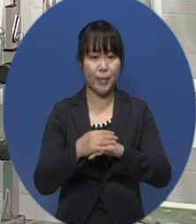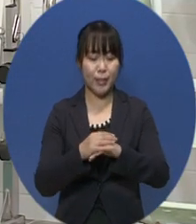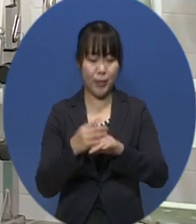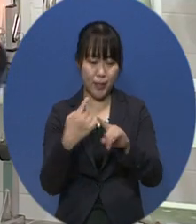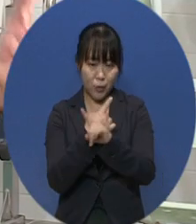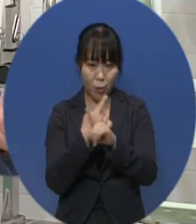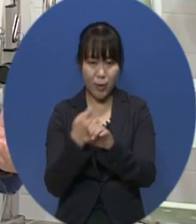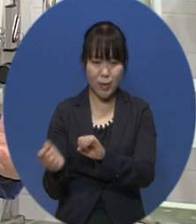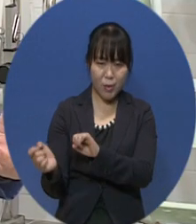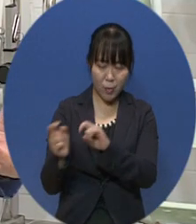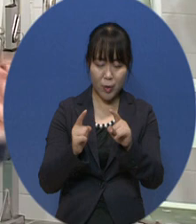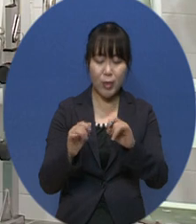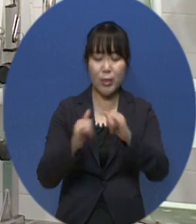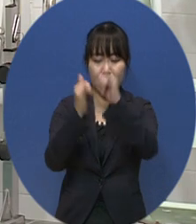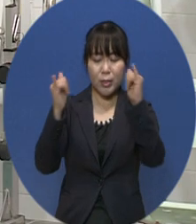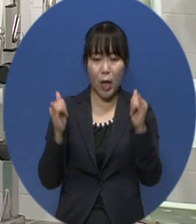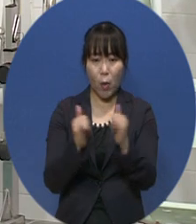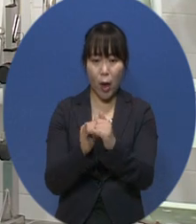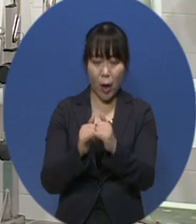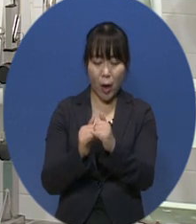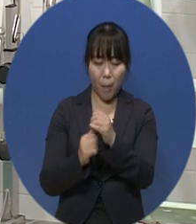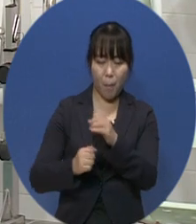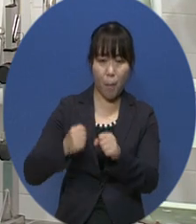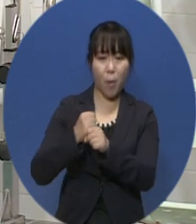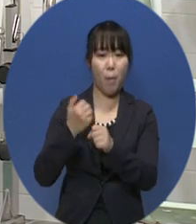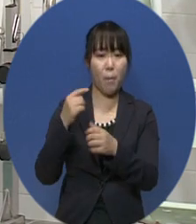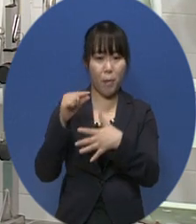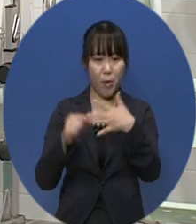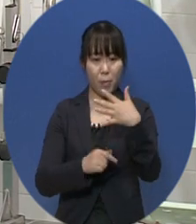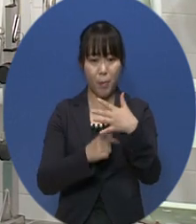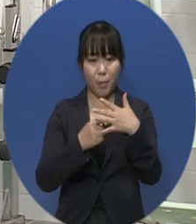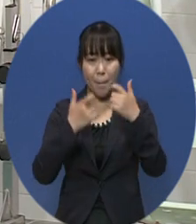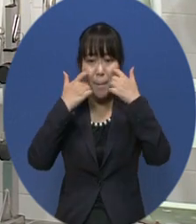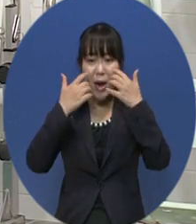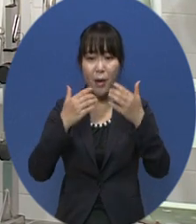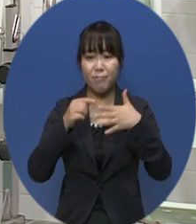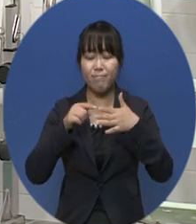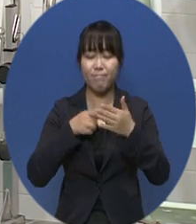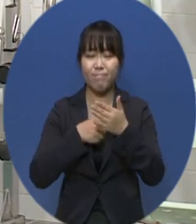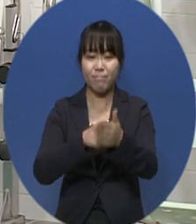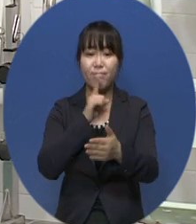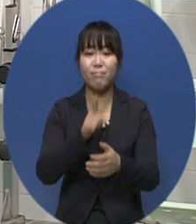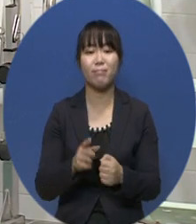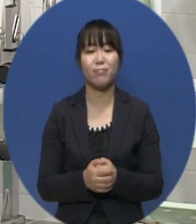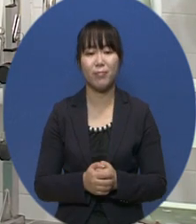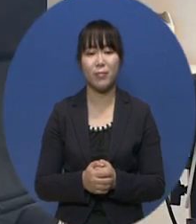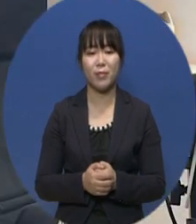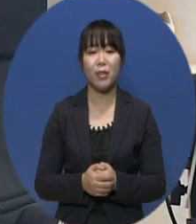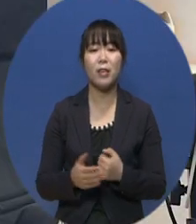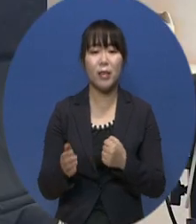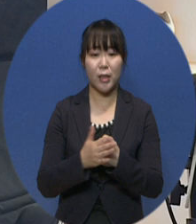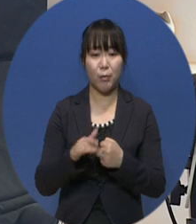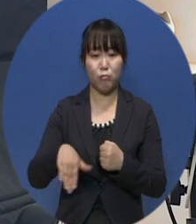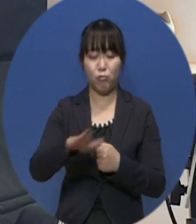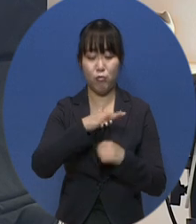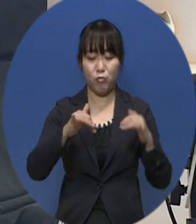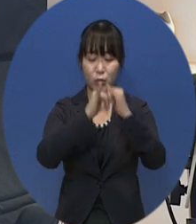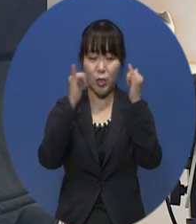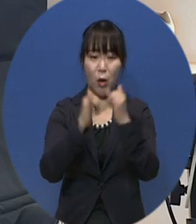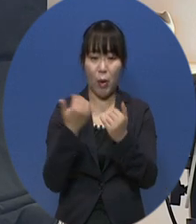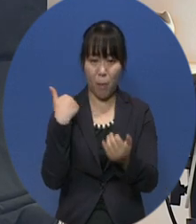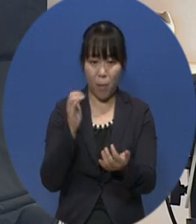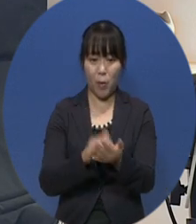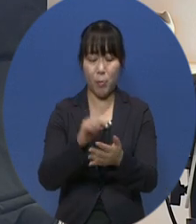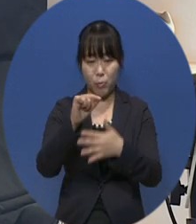네. 사회 복귀 프로그램을 확실하게 네. 진행한다는 거잖아요. 그게 필요한 거죠. 그래서 사회 복귀를 네. 지금 프로그램을 진행하는데요. 네. 그래서